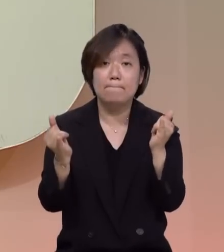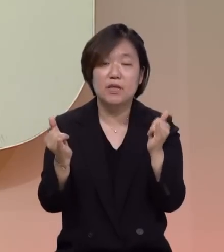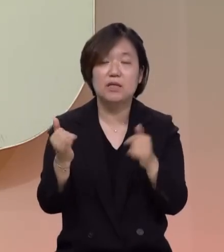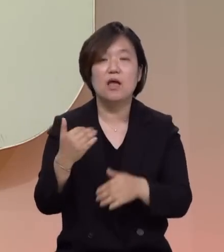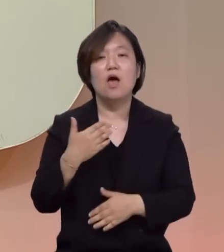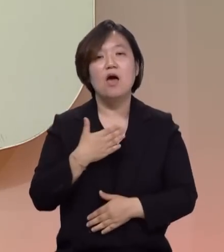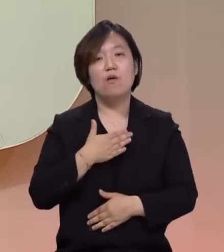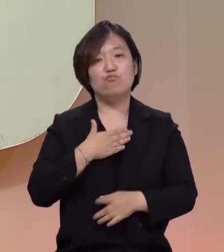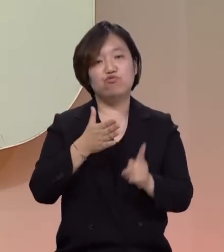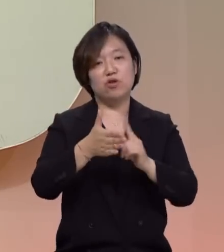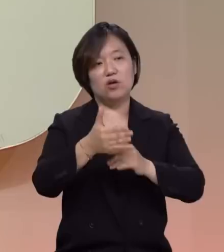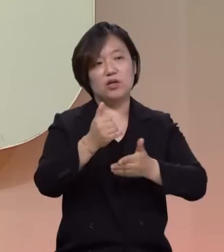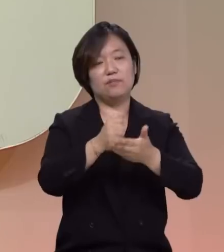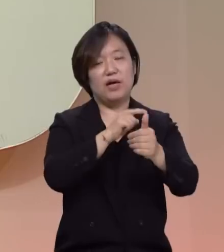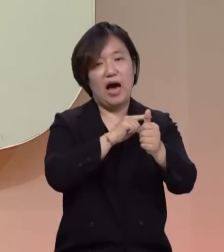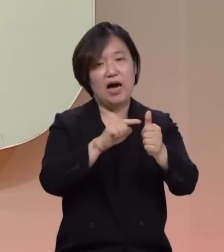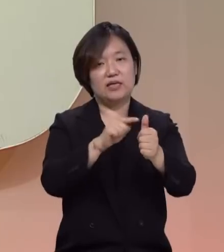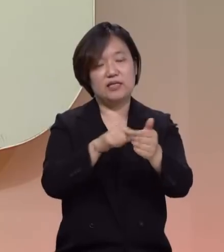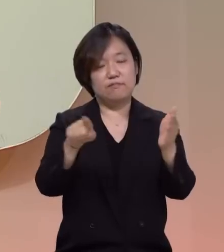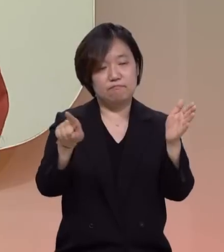믿고 의지하면서이